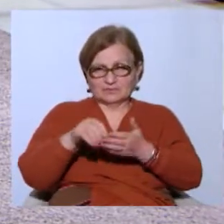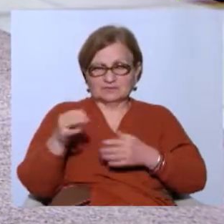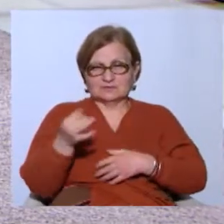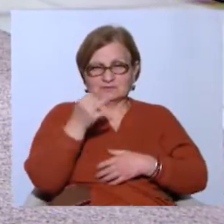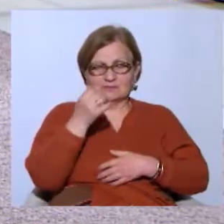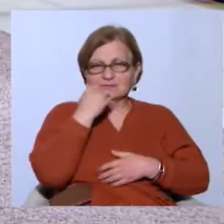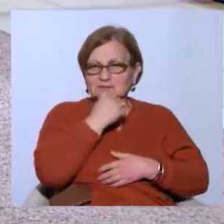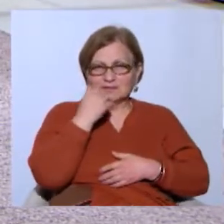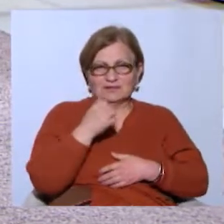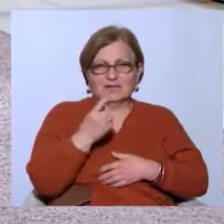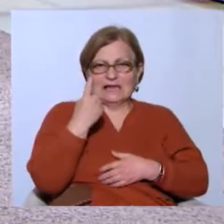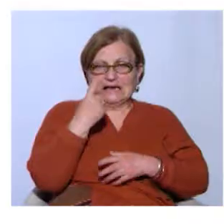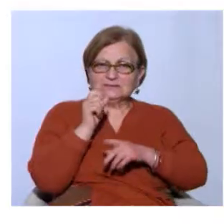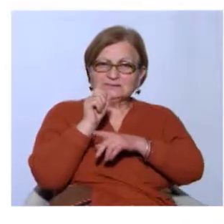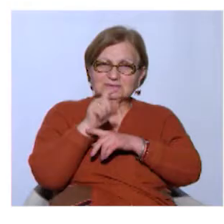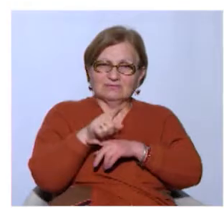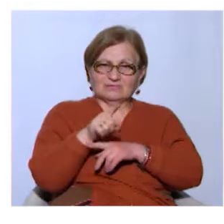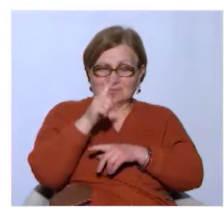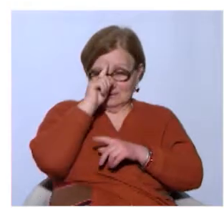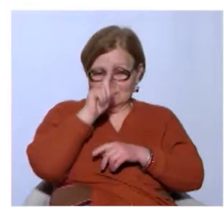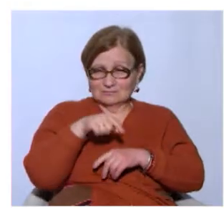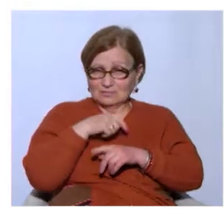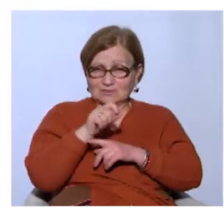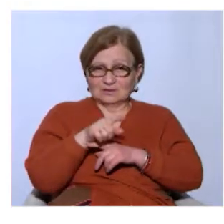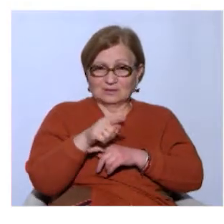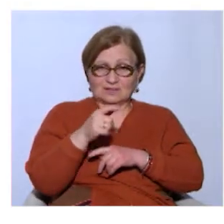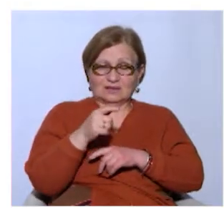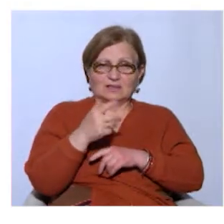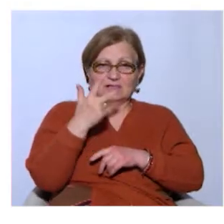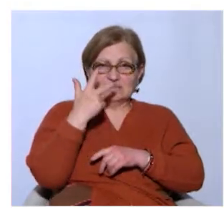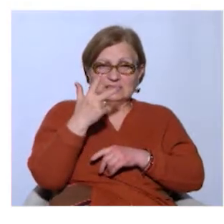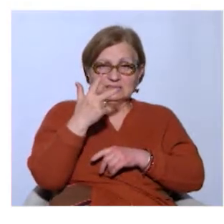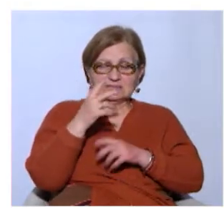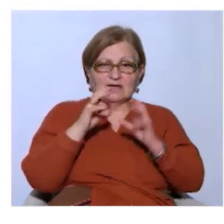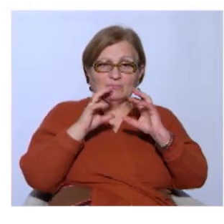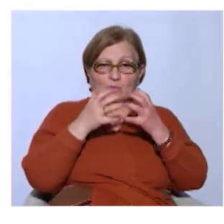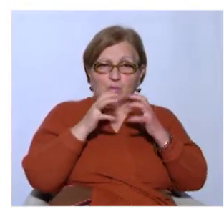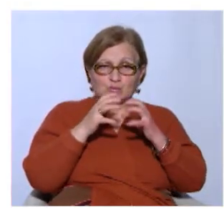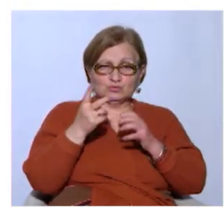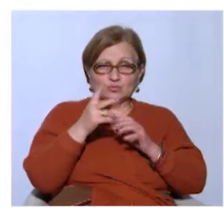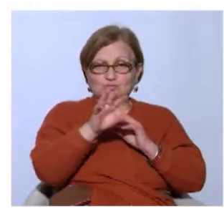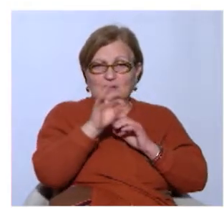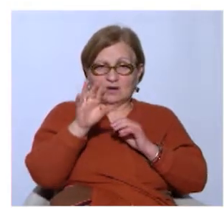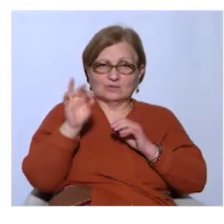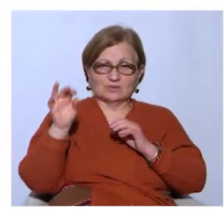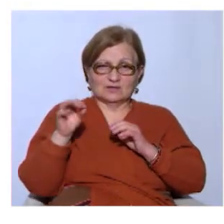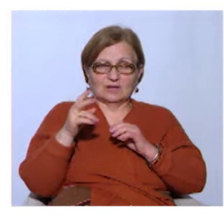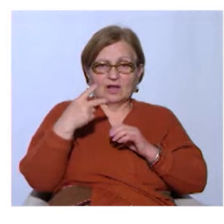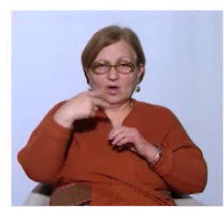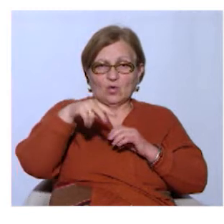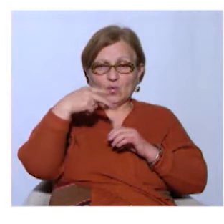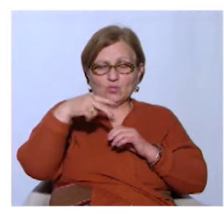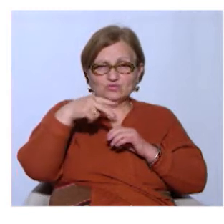ნივთები და ერთი კარგი დავალებაც მივიღეთ. გახსოვთ ხომ? სამი ნივთი, სამი ბურთი უნდა შეარჩიოთ ისე, რომ 20